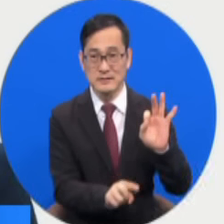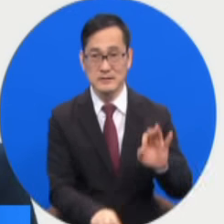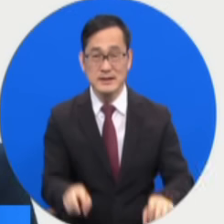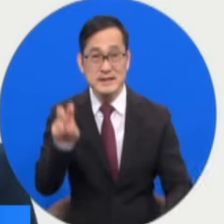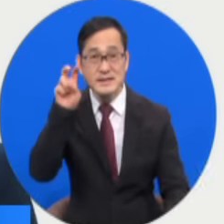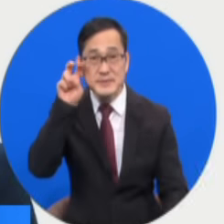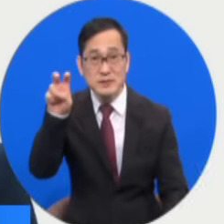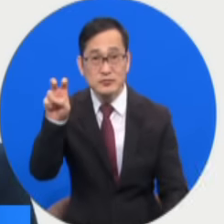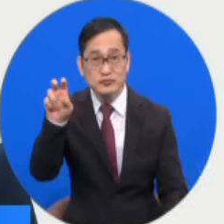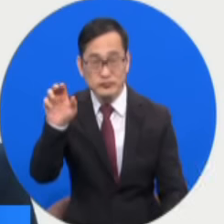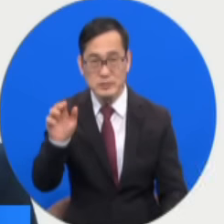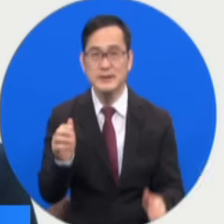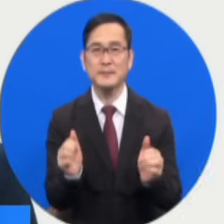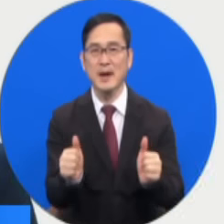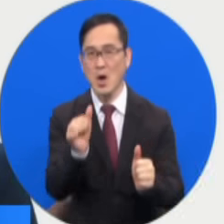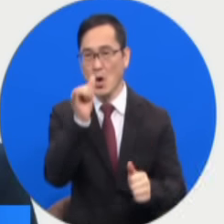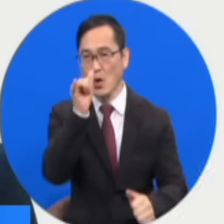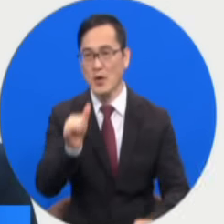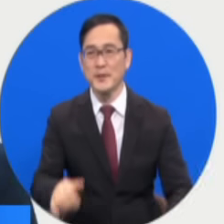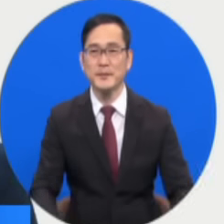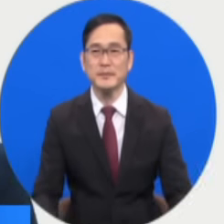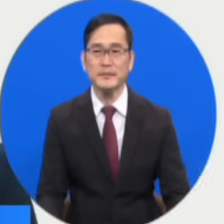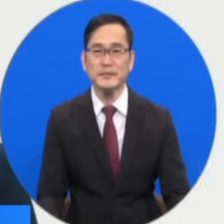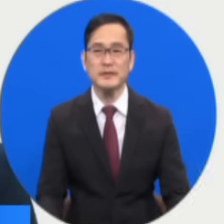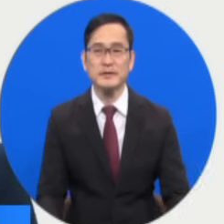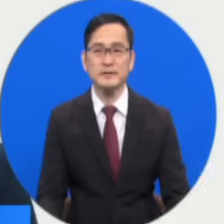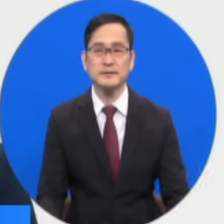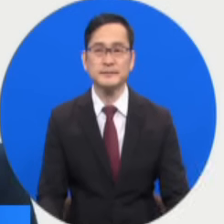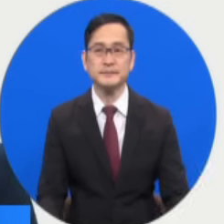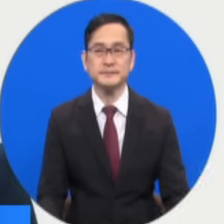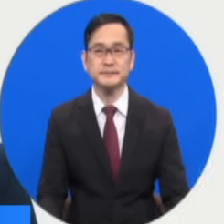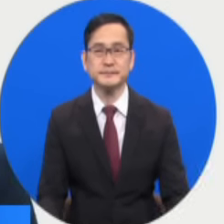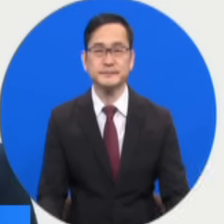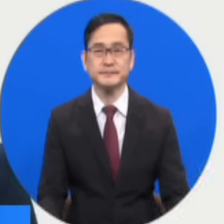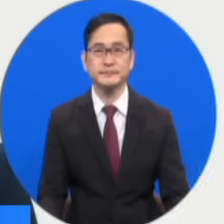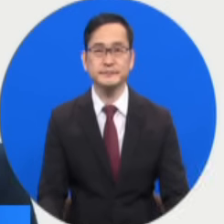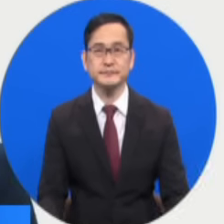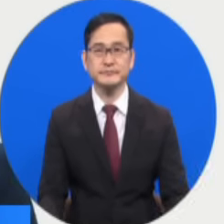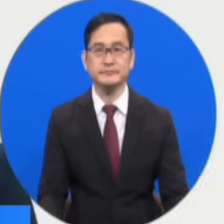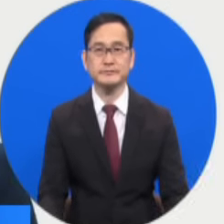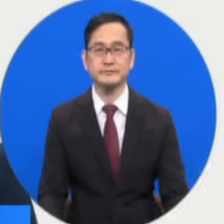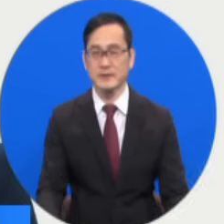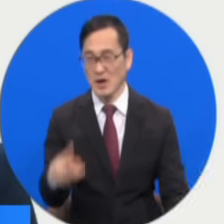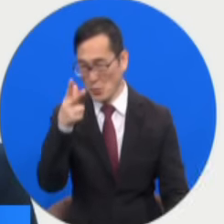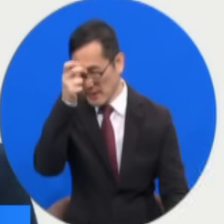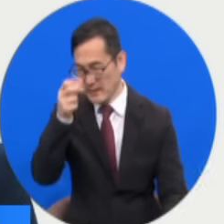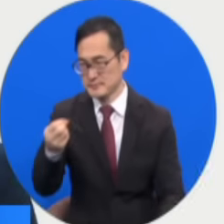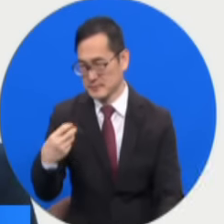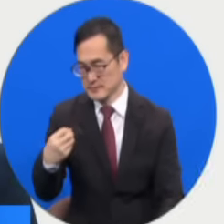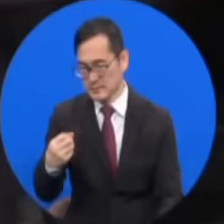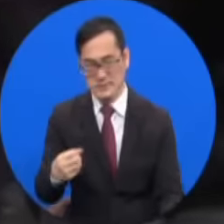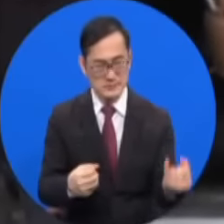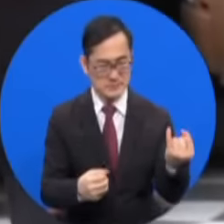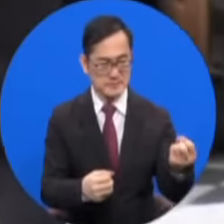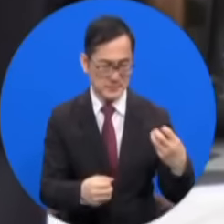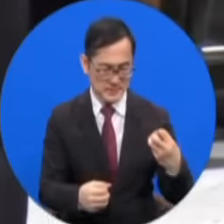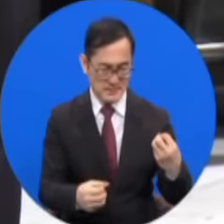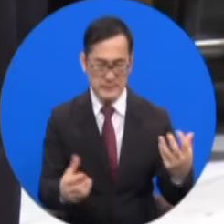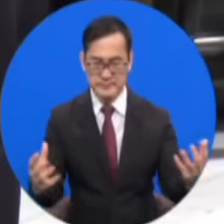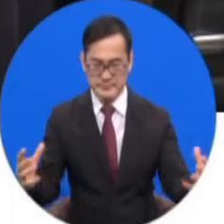그때 뭐 재판부 구형하고 저 검찰이 구형하고 그다음 최후 변론 최후 진술 뭐 이런 이야기들이 쭉 있을